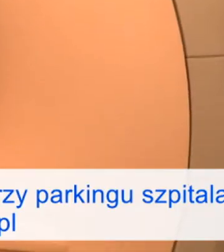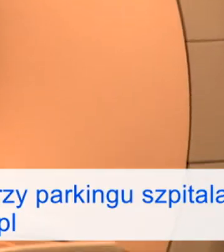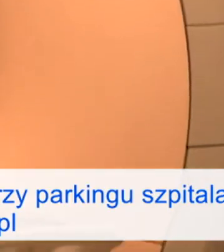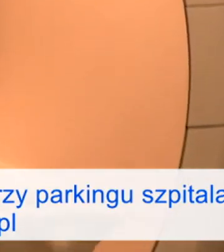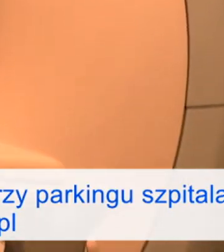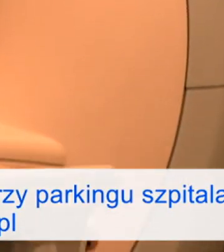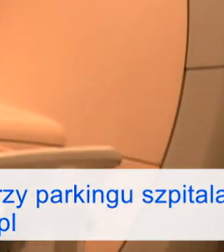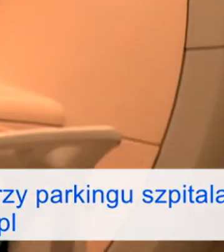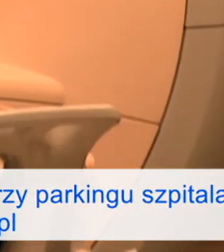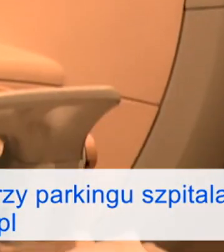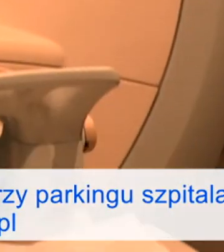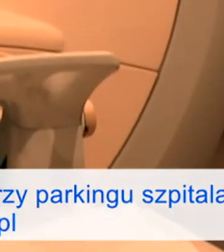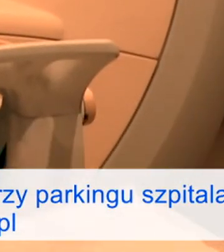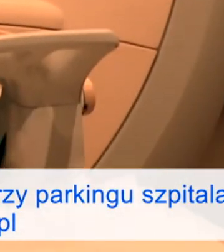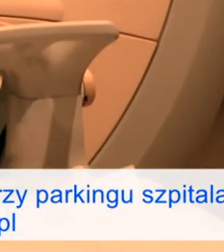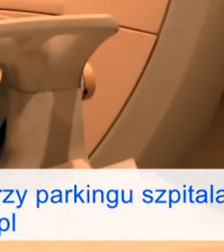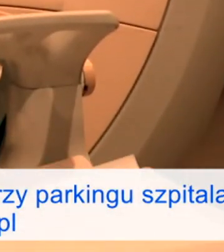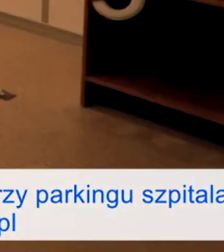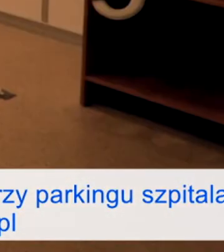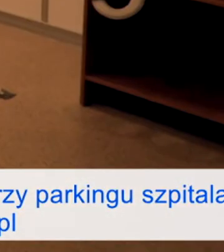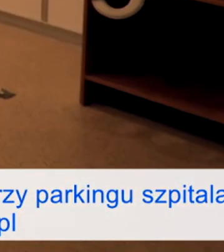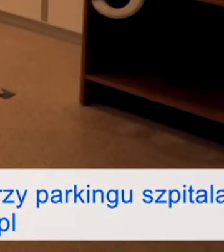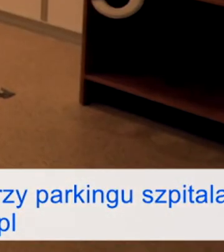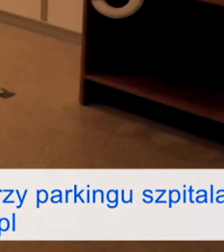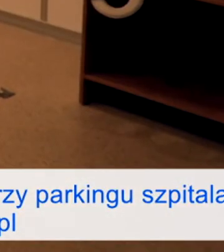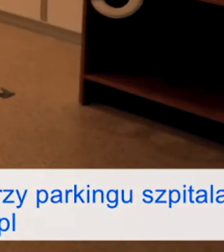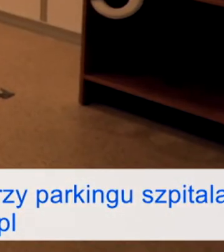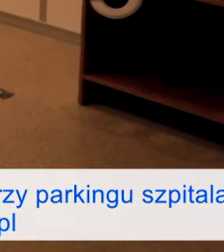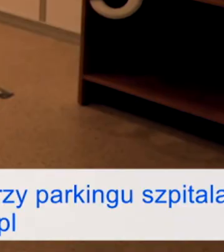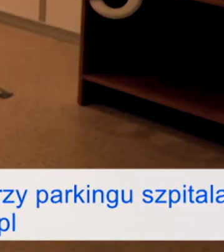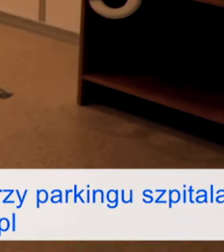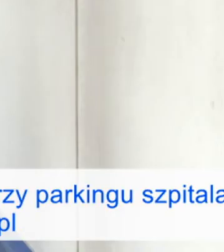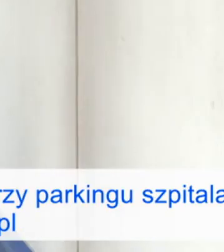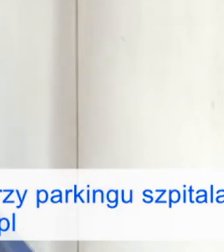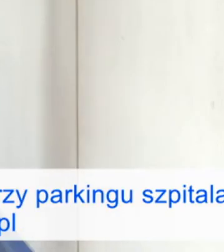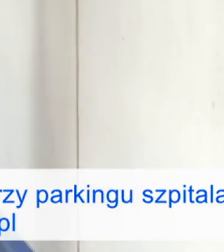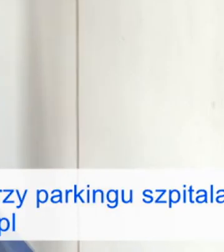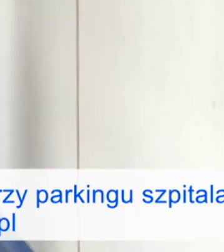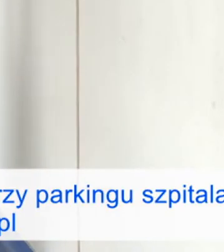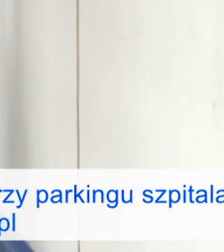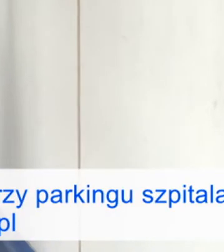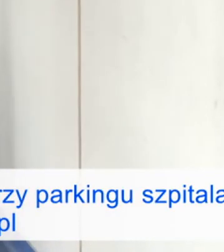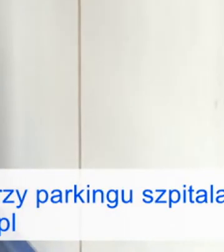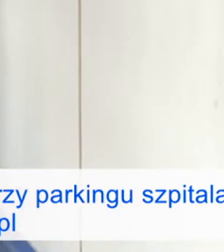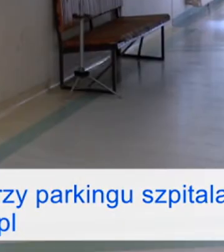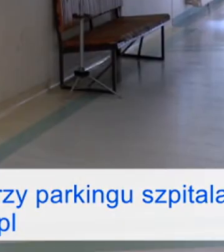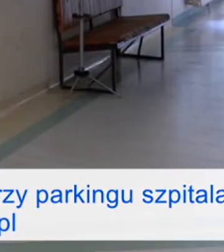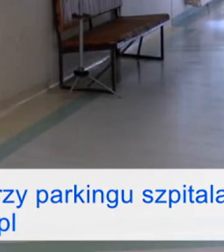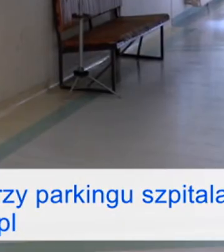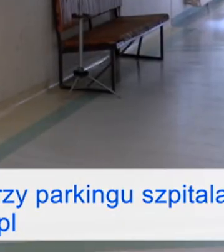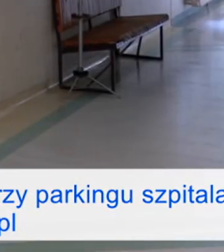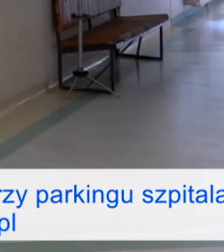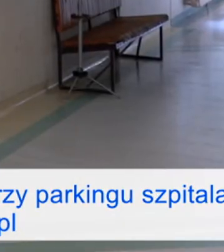i stawów. Prawidłowe rozpoznanie problemu zdrowotnego jest naszym priorytetem. Dzięki temu nasza staranna diagnoza pozwala wybrać nam najlepszy wariant